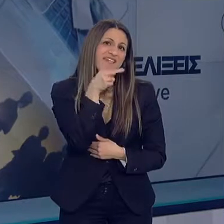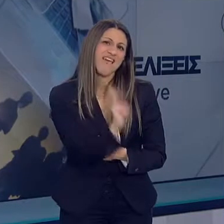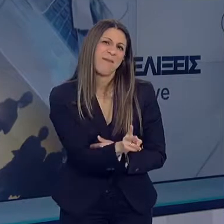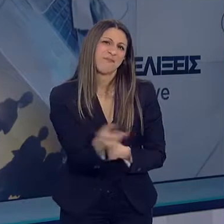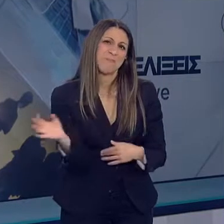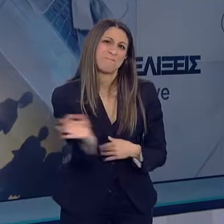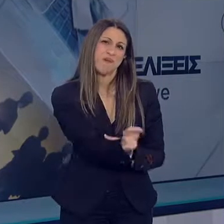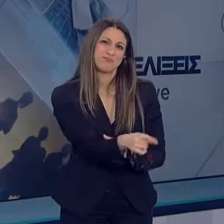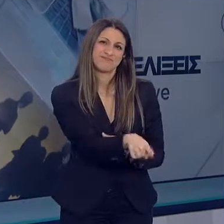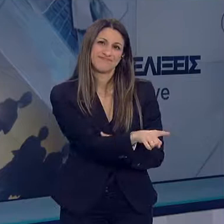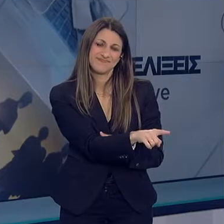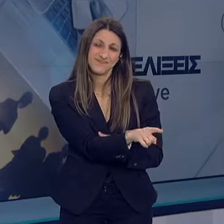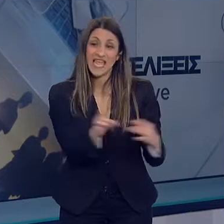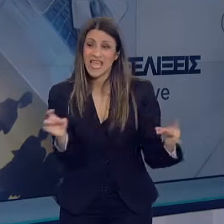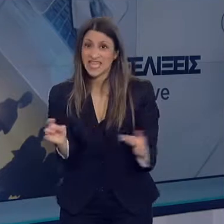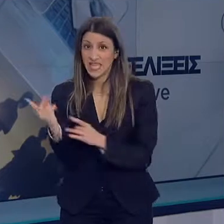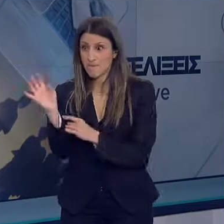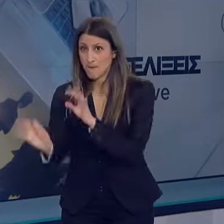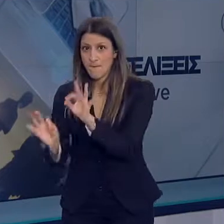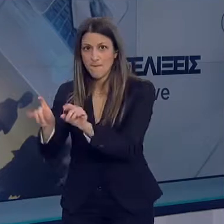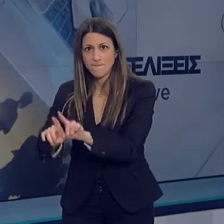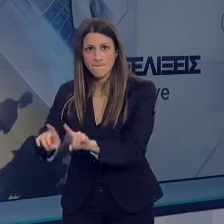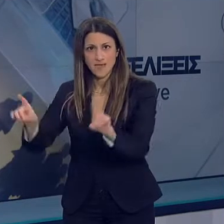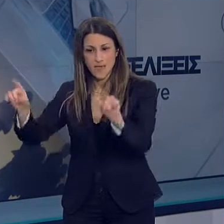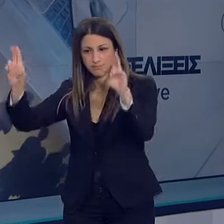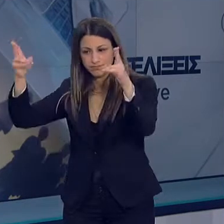έχουμε διασπορά στην κοινότητα